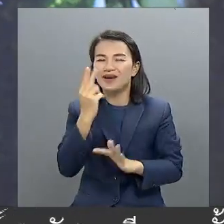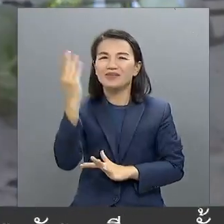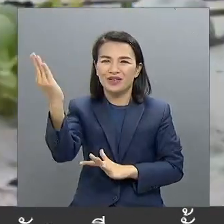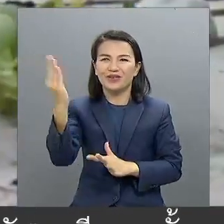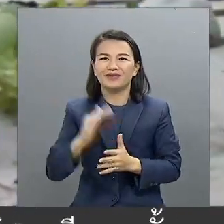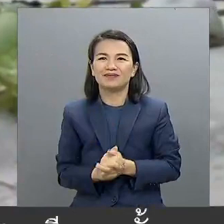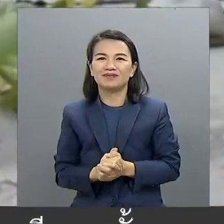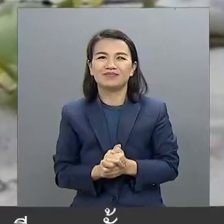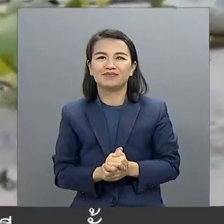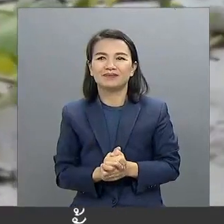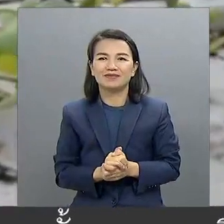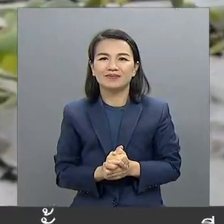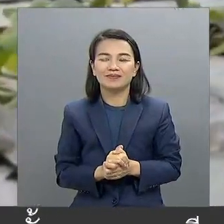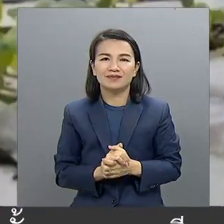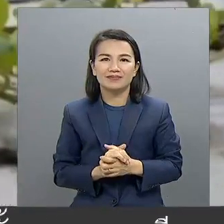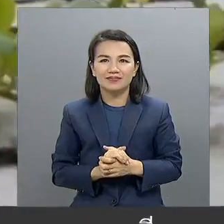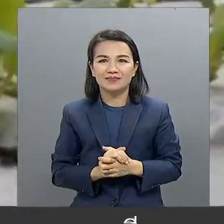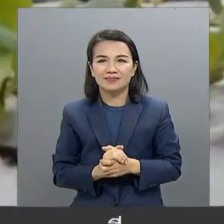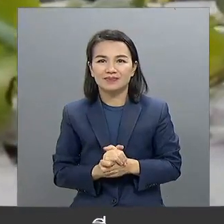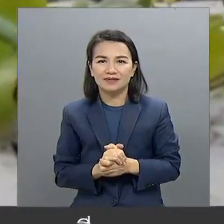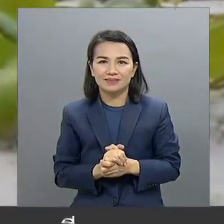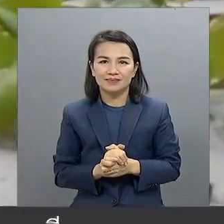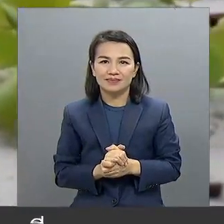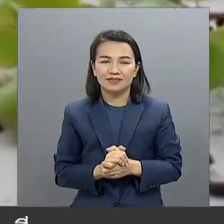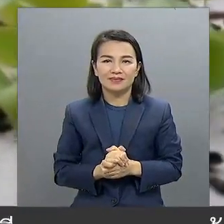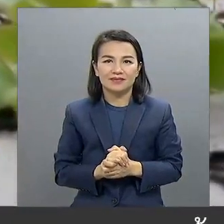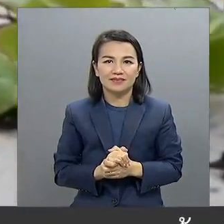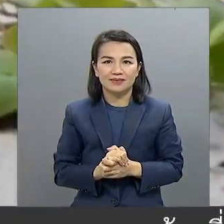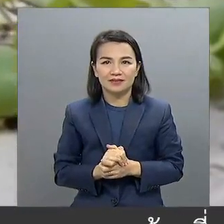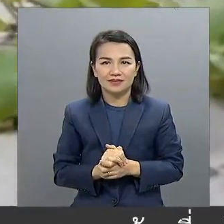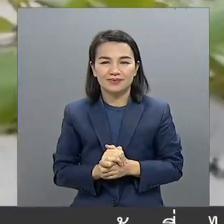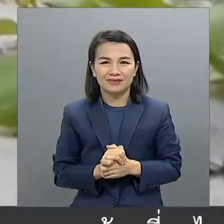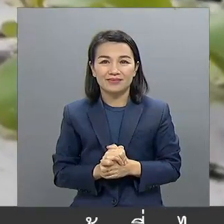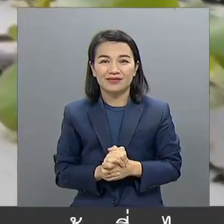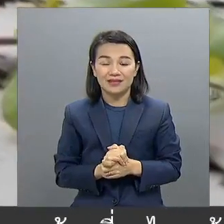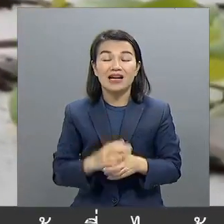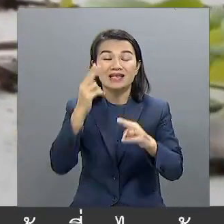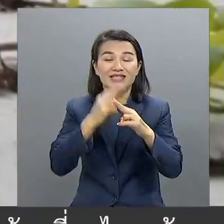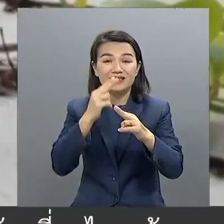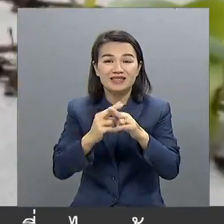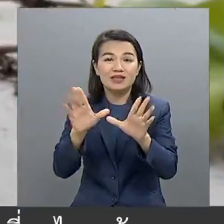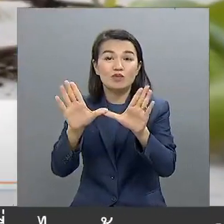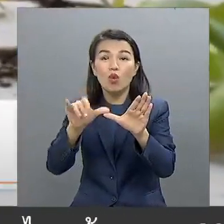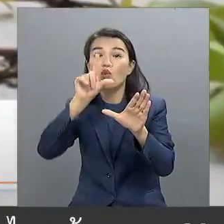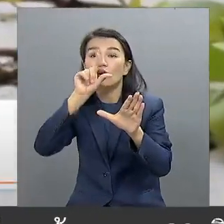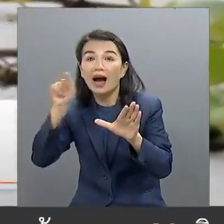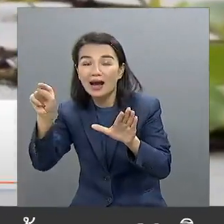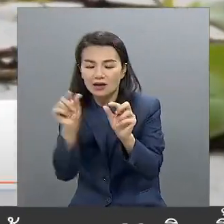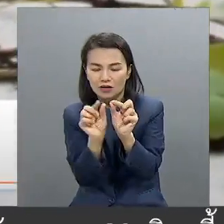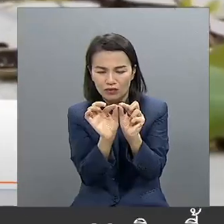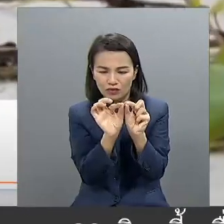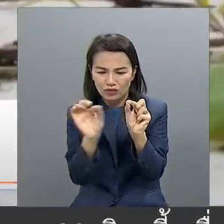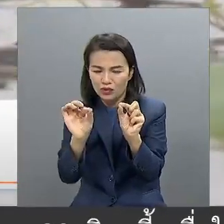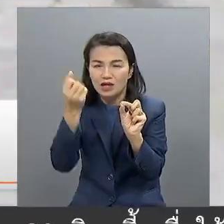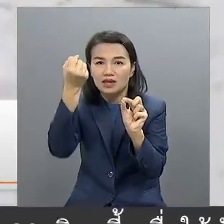ะนี่ไงละคะ นี่คือ ภาพปุงไก่นะคะ ขนาดประมาณ 10 เซนติเมตรเดินอวด